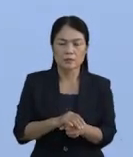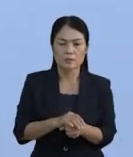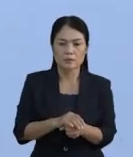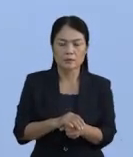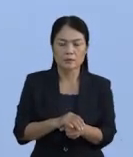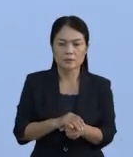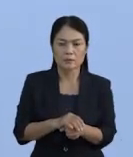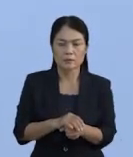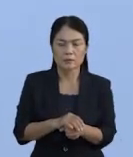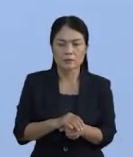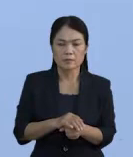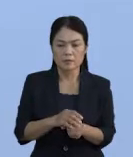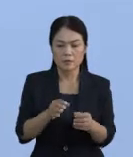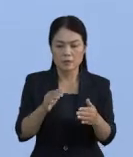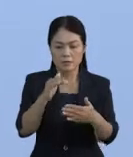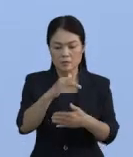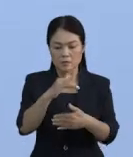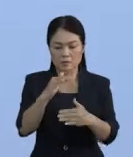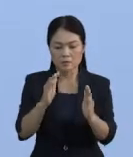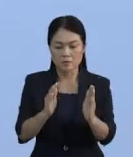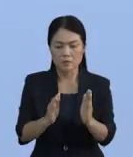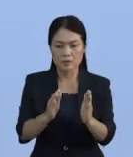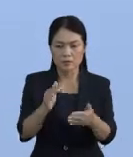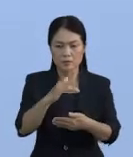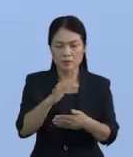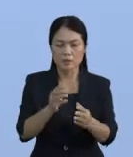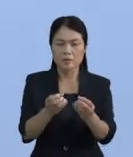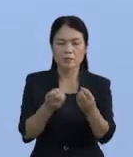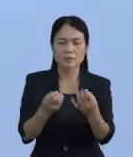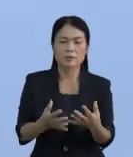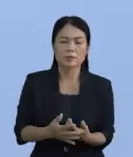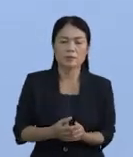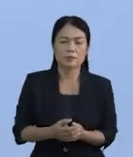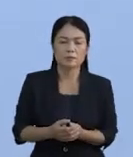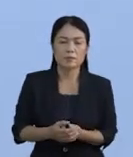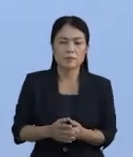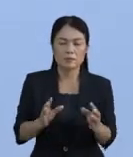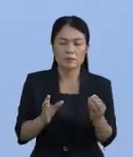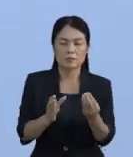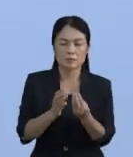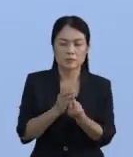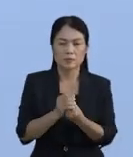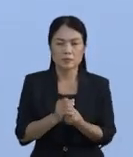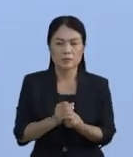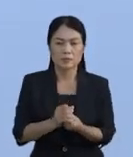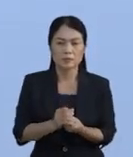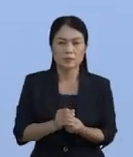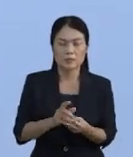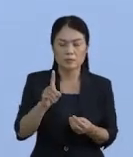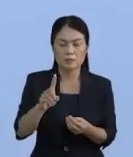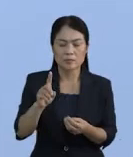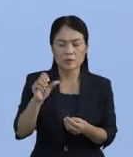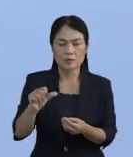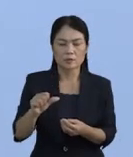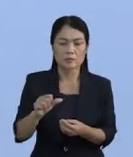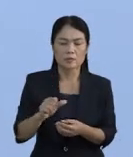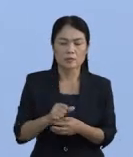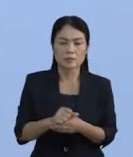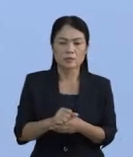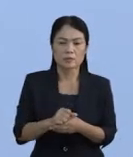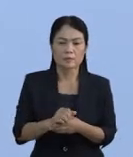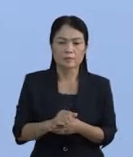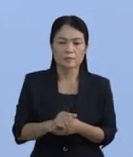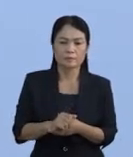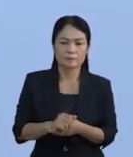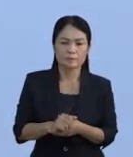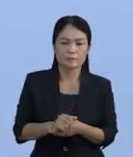đấy chấn cụ tội những bỏ mán cốn và cụ tội những chùm nuối muối mới rồi và cúp tôi chụp luôn mà